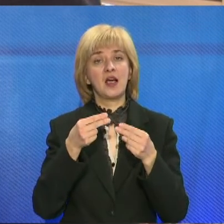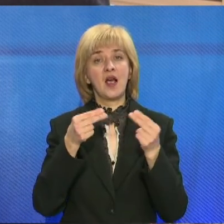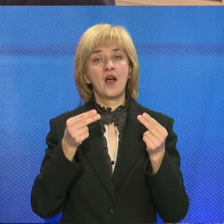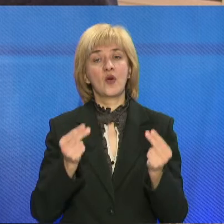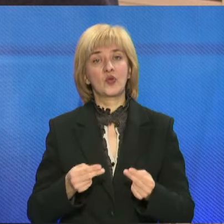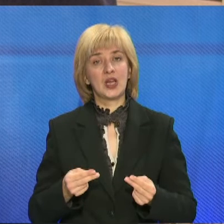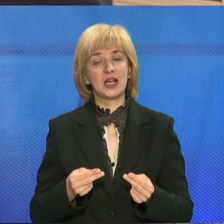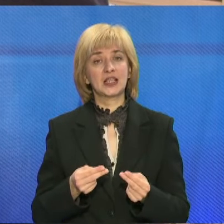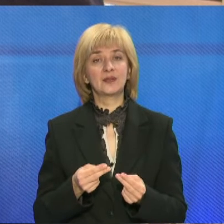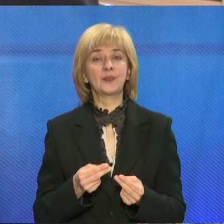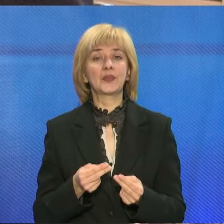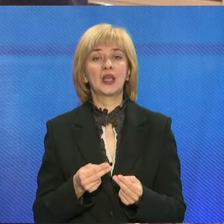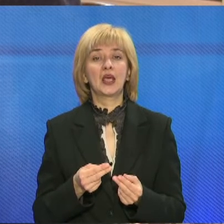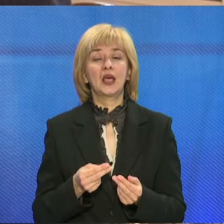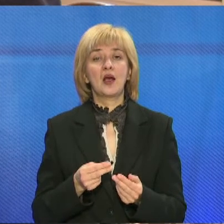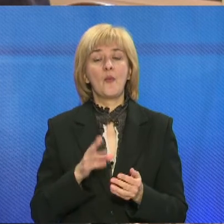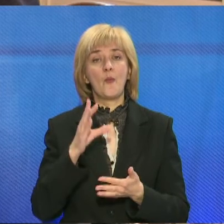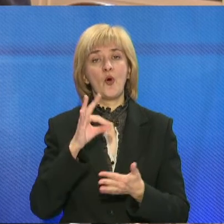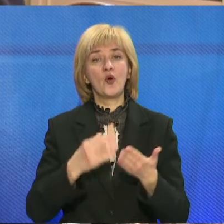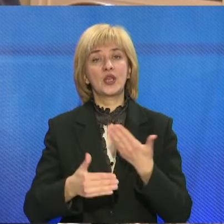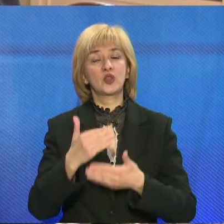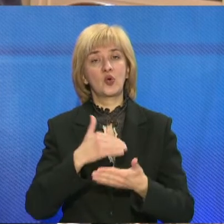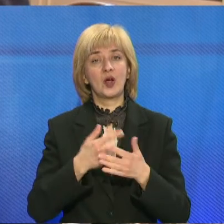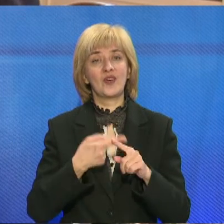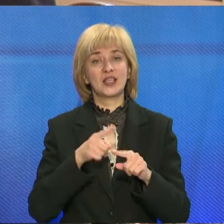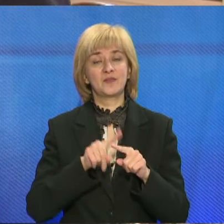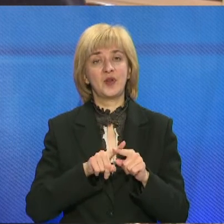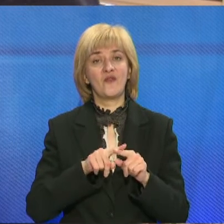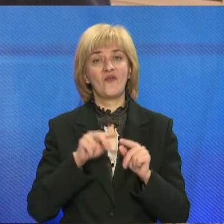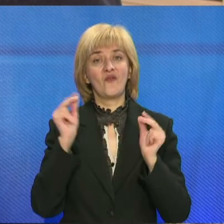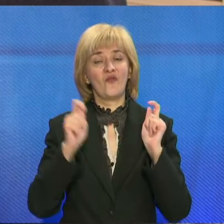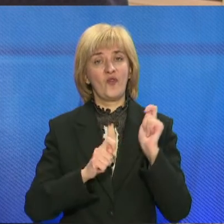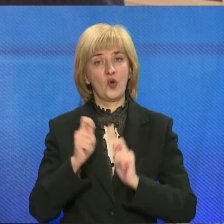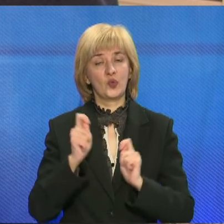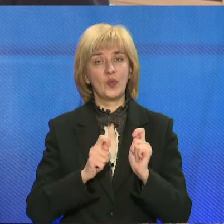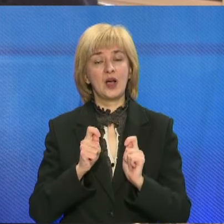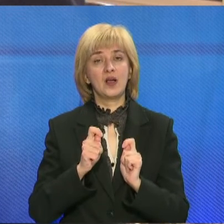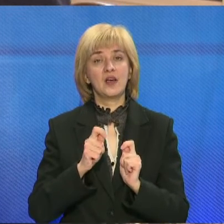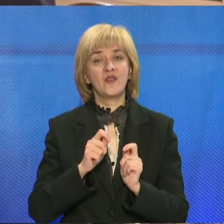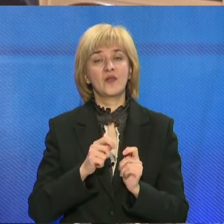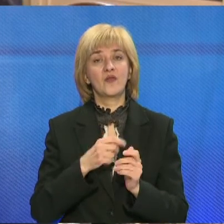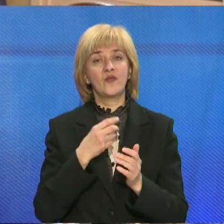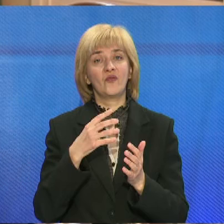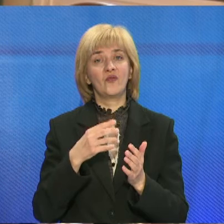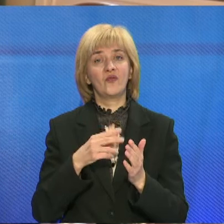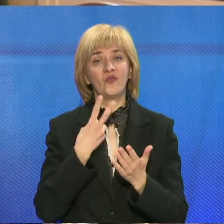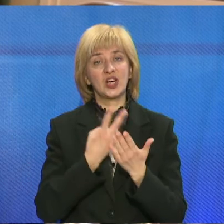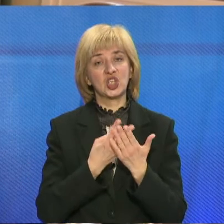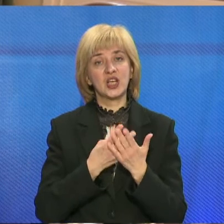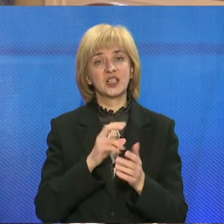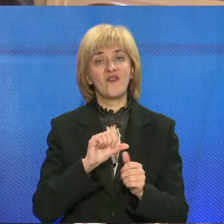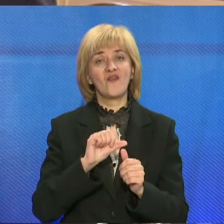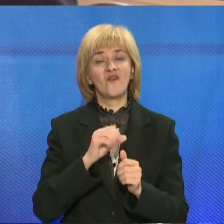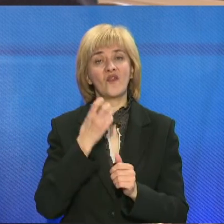переговоров по итогам этих форумов выражаются в сотнях миллионов долларов. И это